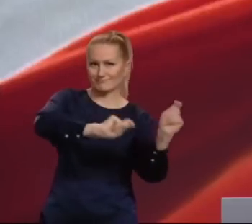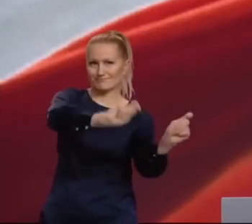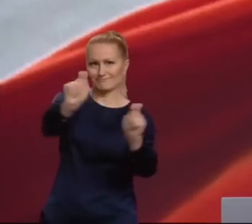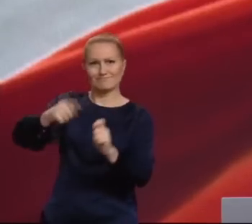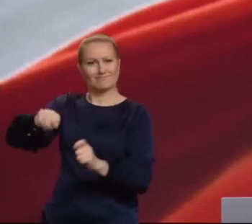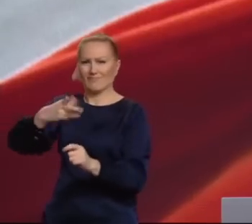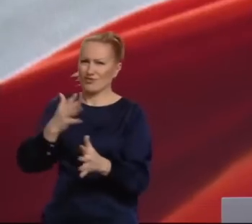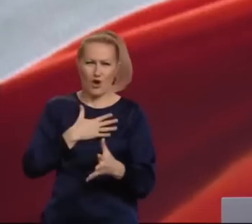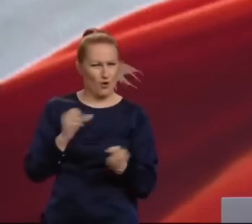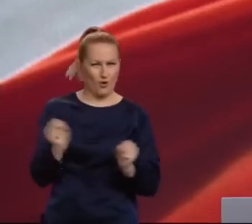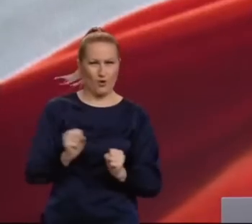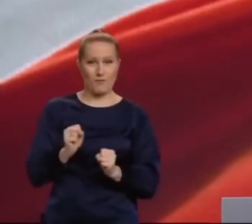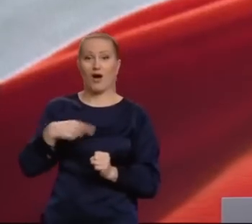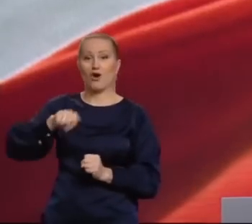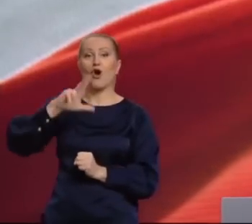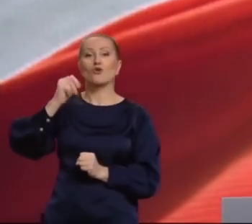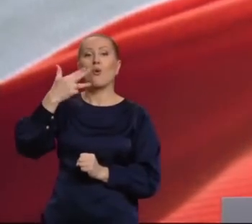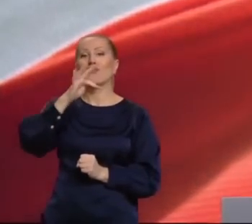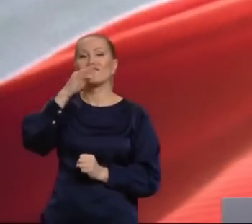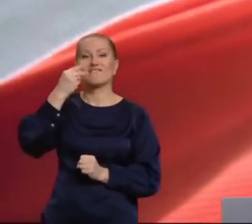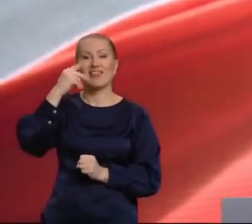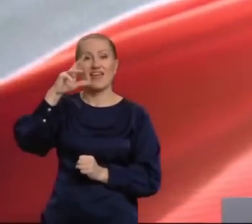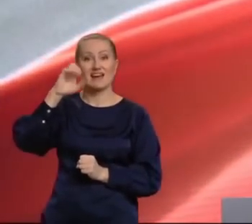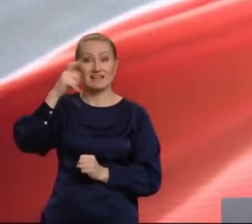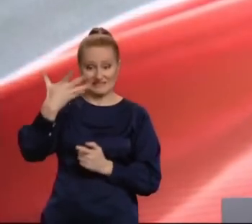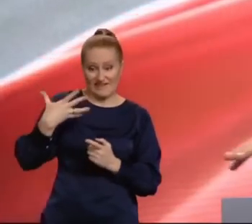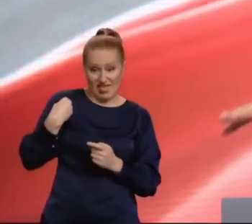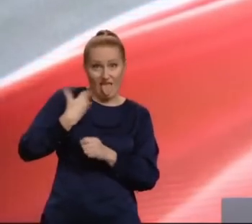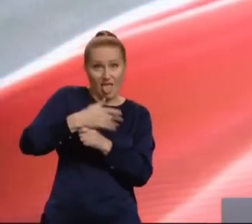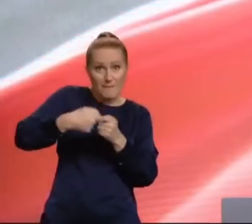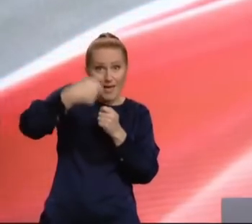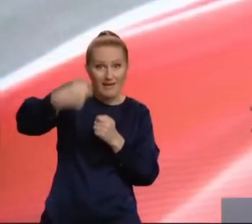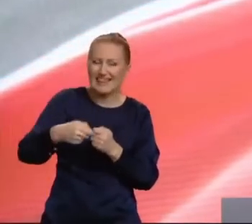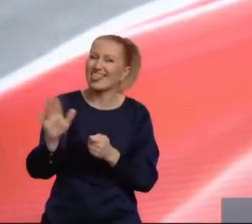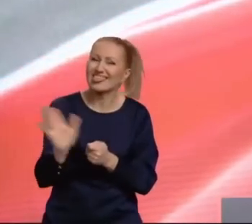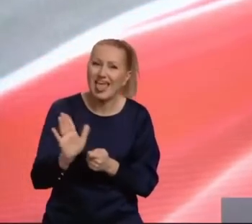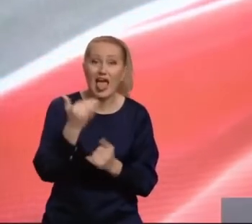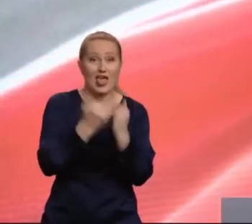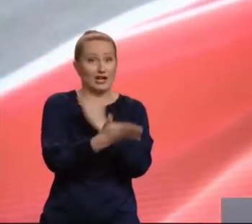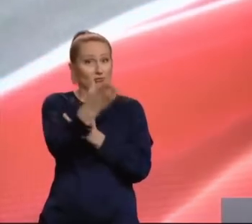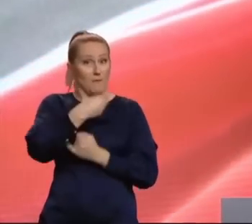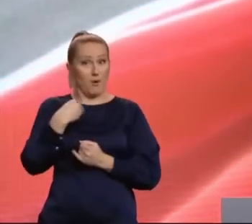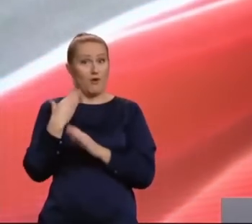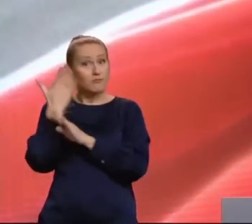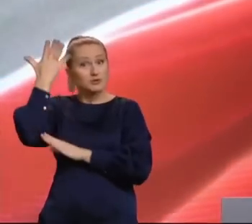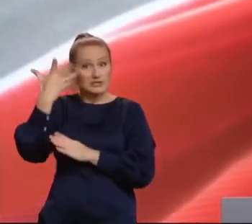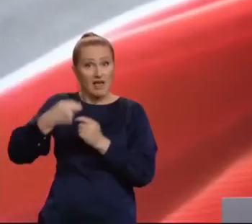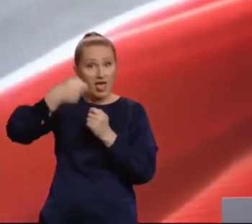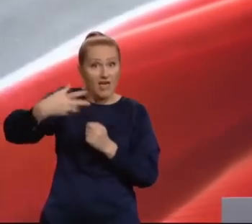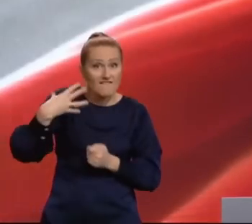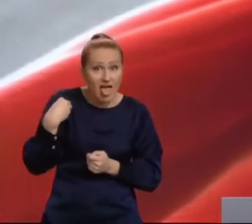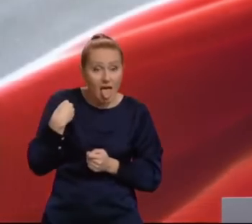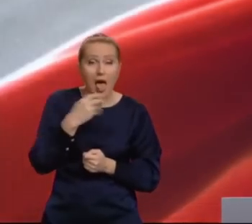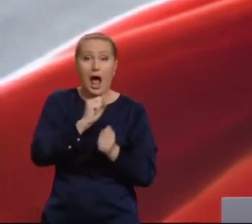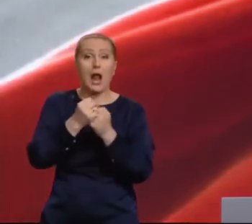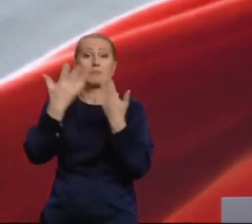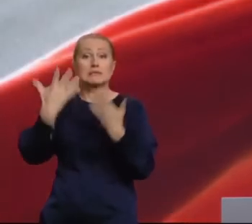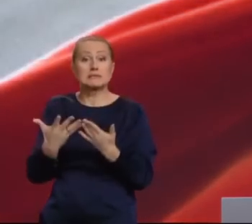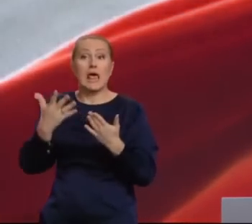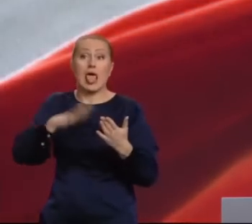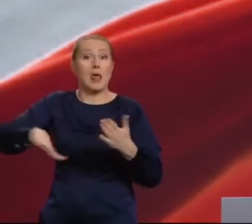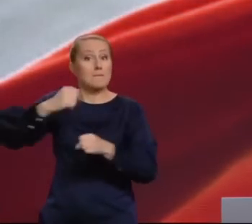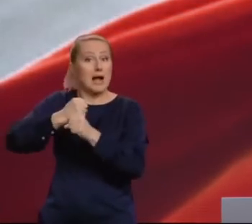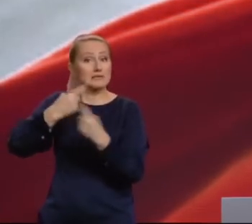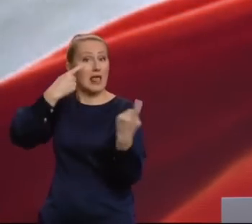media. Konfederacja nie jest zwolennikiem podniesienia wieku emerytalnego. Jeżeli Polacy kiedyś będą tego chcieli, mogą dobrowolnie pozostać dłużej na rynku